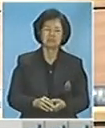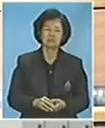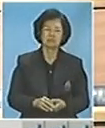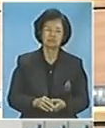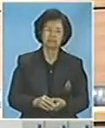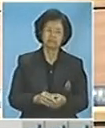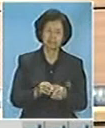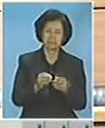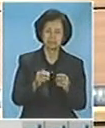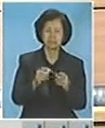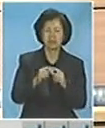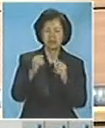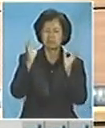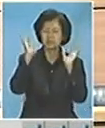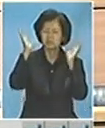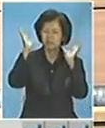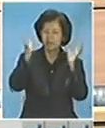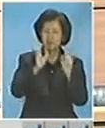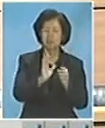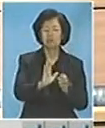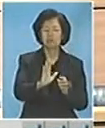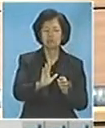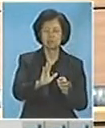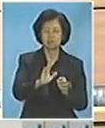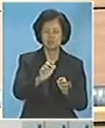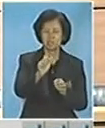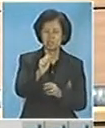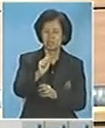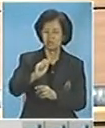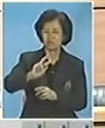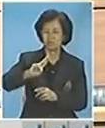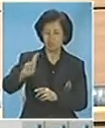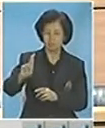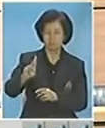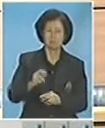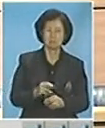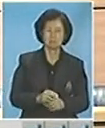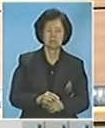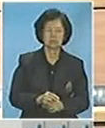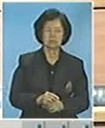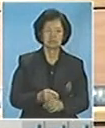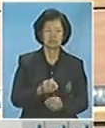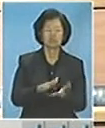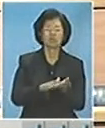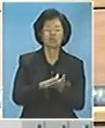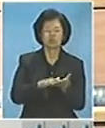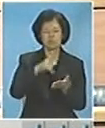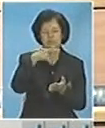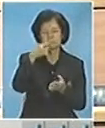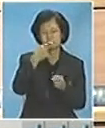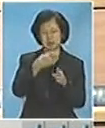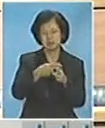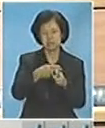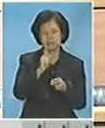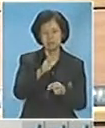คำอภิปรายของท่านอนุรักษ์บุญสนขอประทานโทษที่เอ่ยนามซึ่งเป็นสม